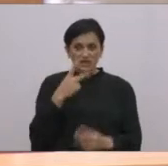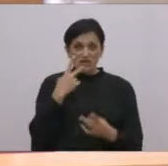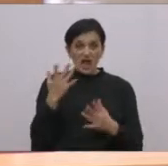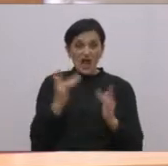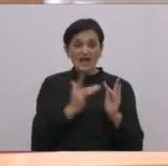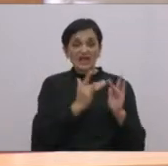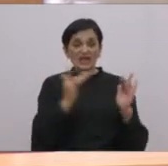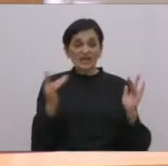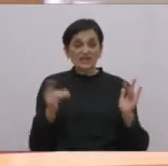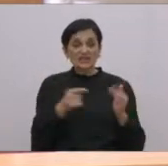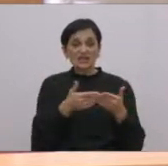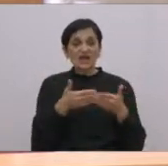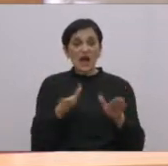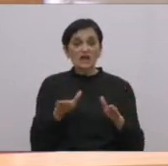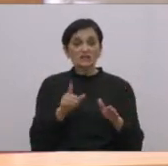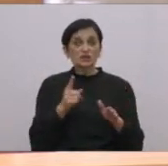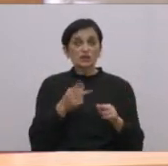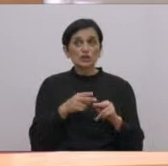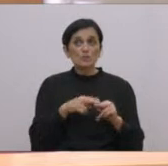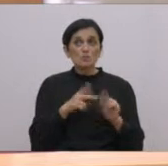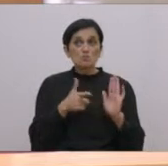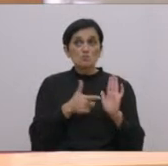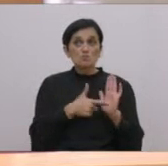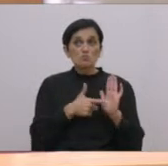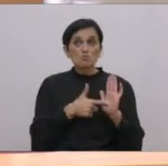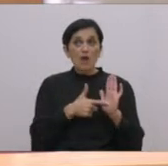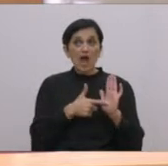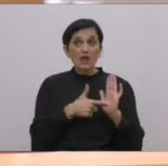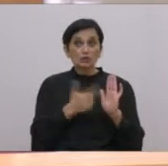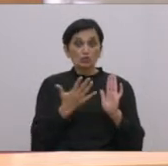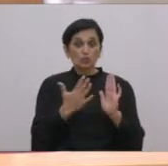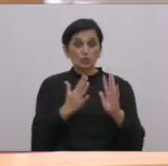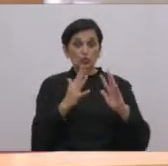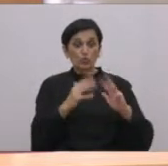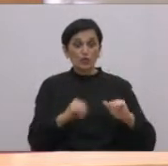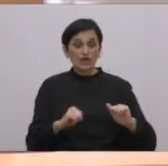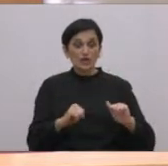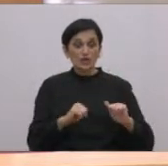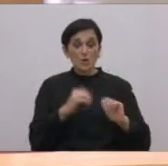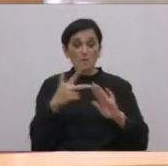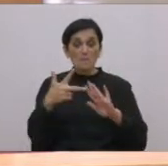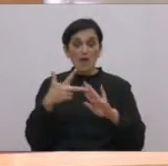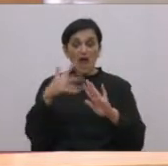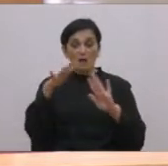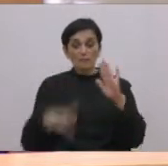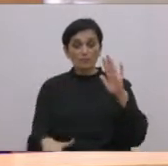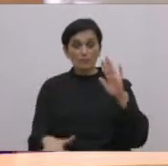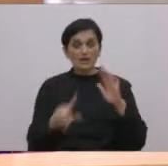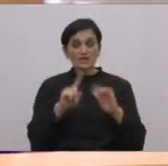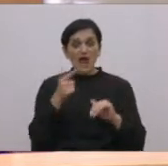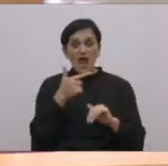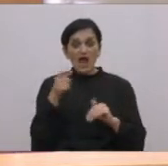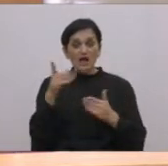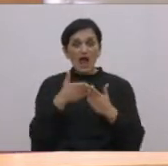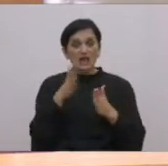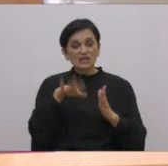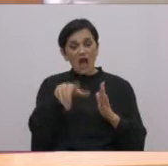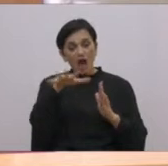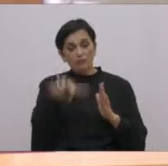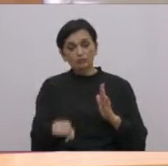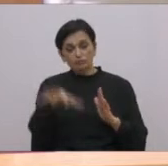ხიდის გახსნა. იმიტომ რომ მე შვიდე თუ ინგრეოდა და მერვე ჩავარდა. რა გარანტია გაქვთ რომ დანარჩენი